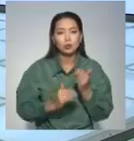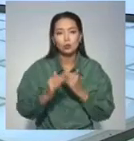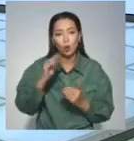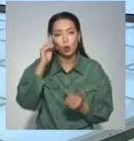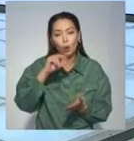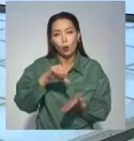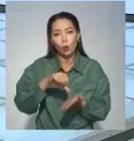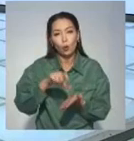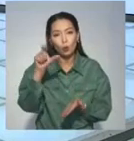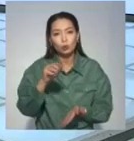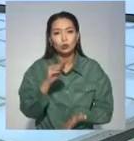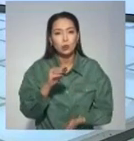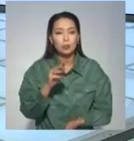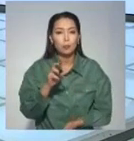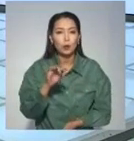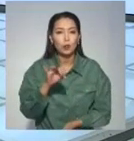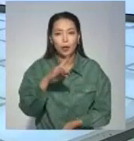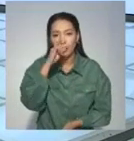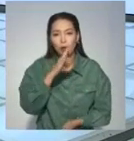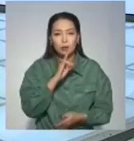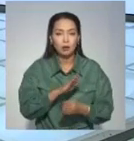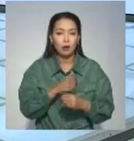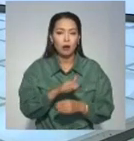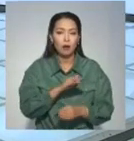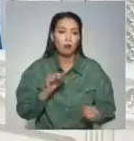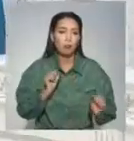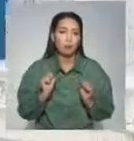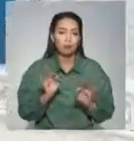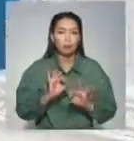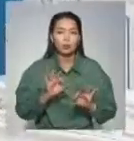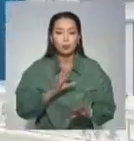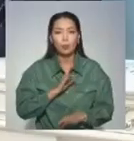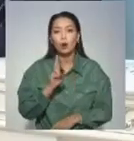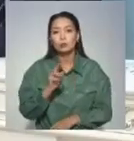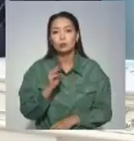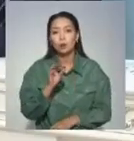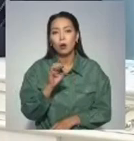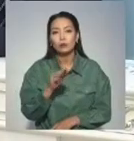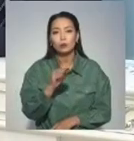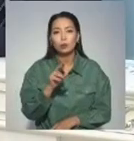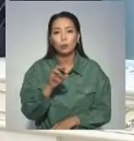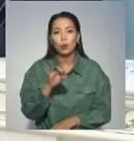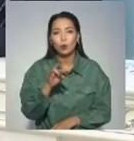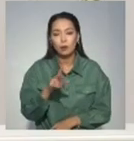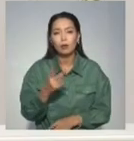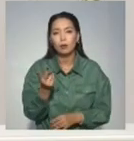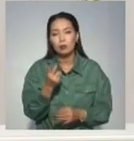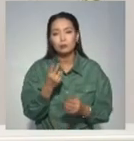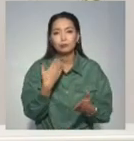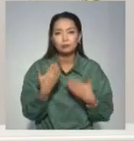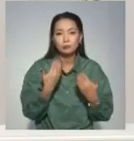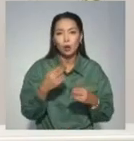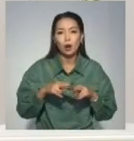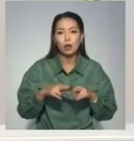өкілі Жозеп Барель Қазақстанға жасаған ресми сапарында айтты. Қасым-Жомарт Тоқаев Жозеп Барельге ілтипат білдіре отырып, оның Астанаға